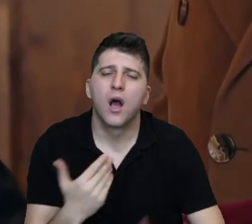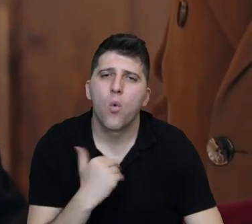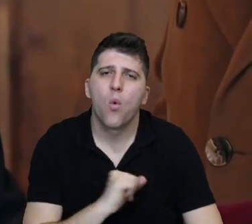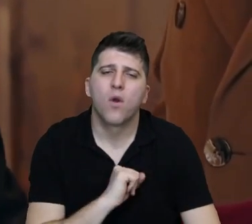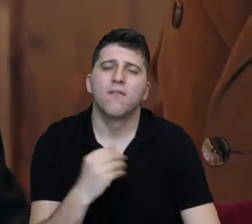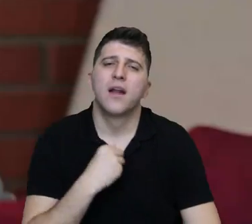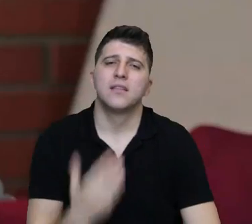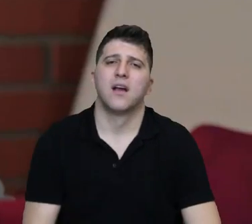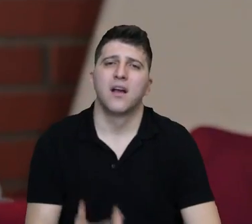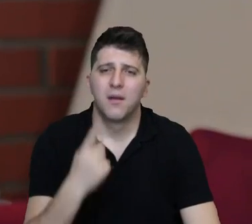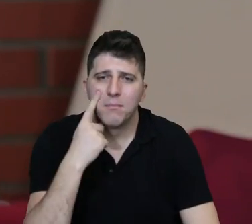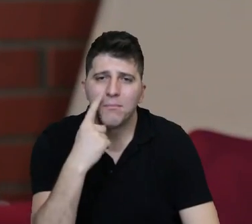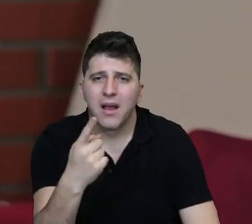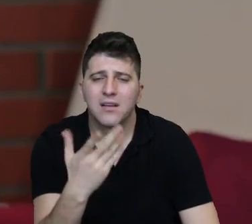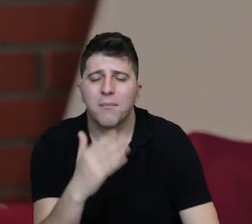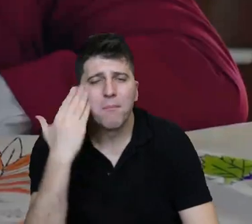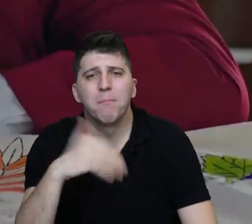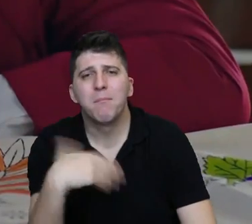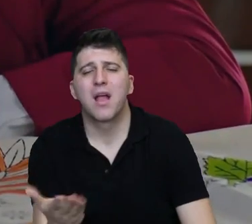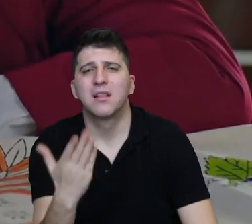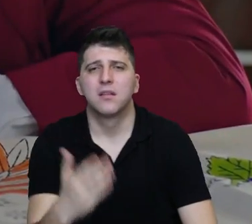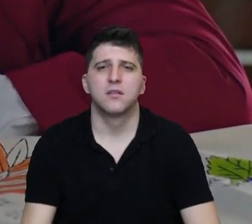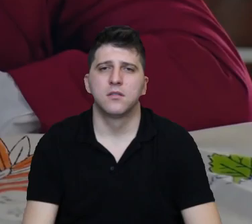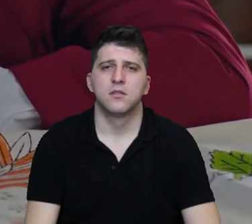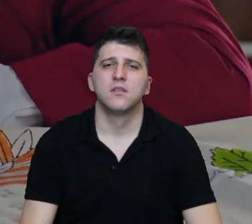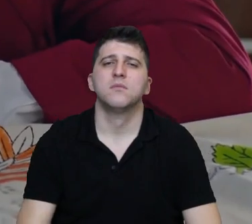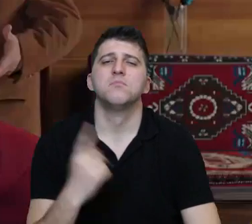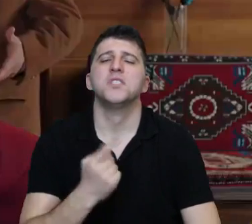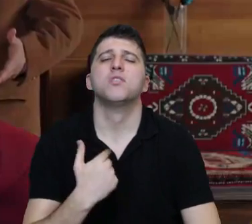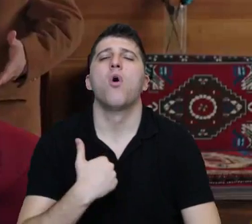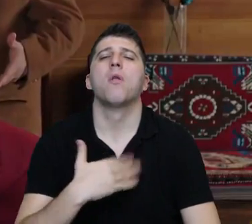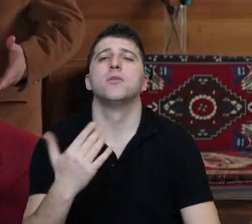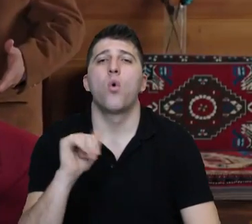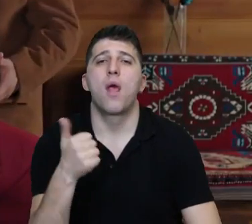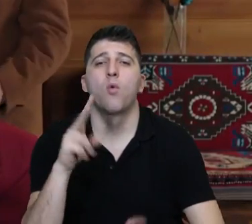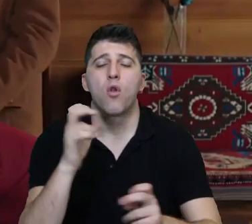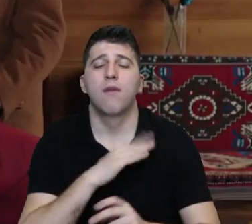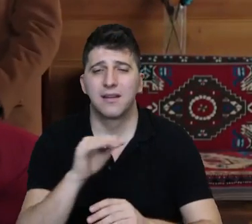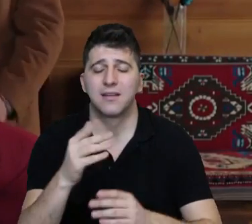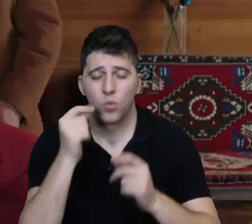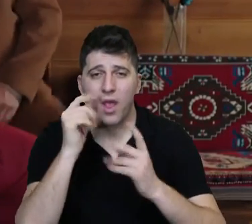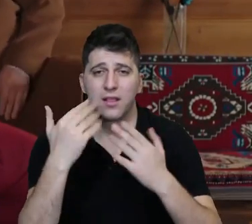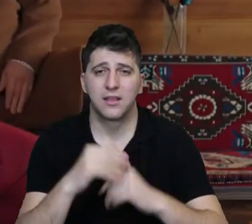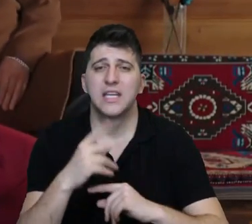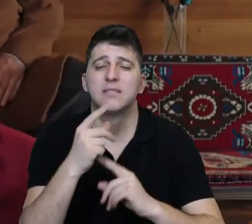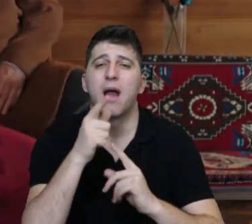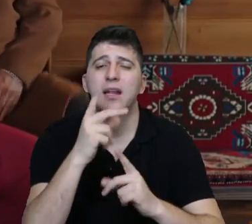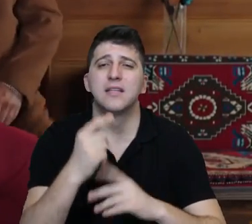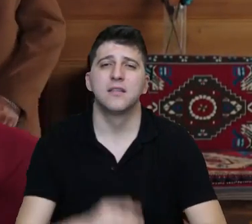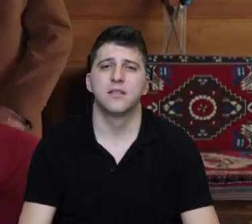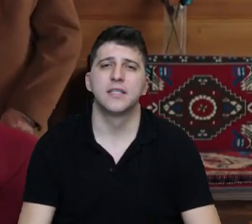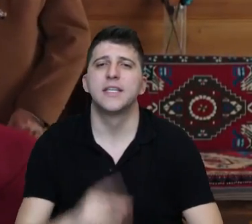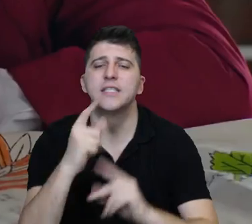ya. Baksana el kadar Sabi bayıldı kaldı sandalyenin üstünde. Bir şey olmaz mühim mevzu var kaldırın. Şş. Kalk, İsmail.